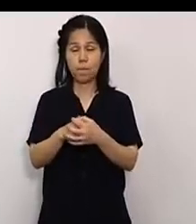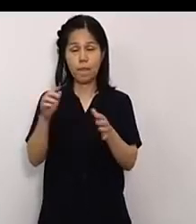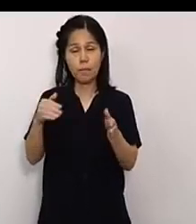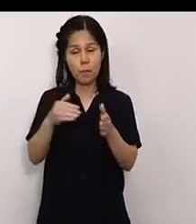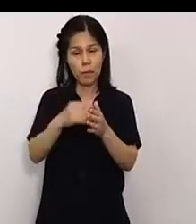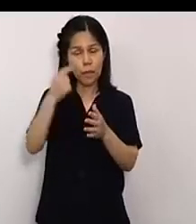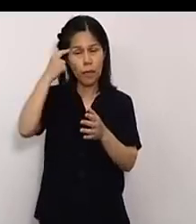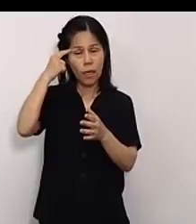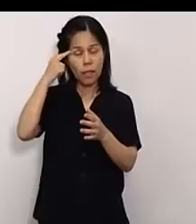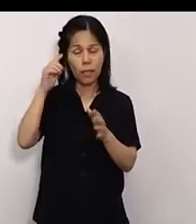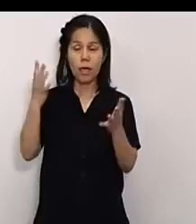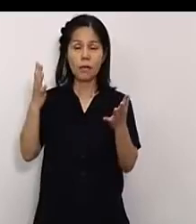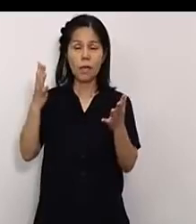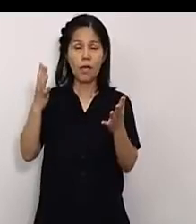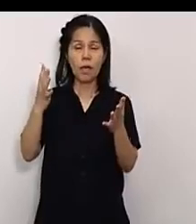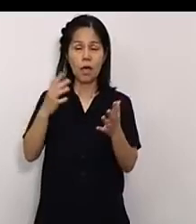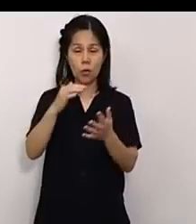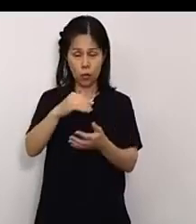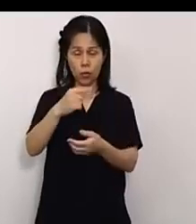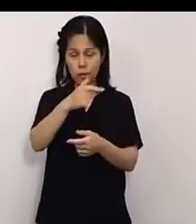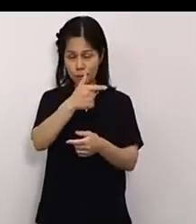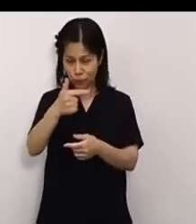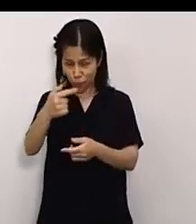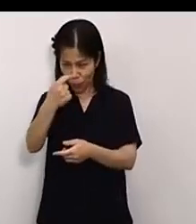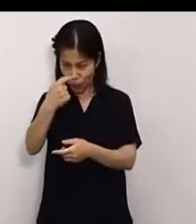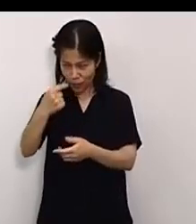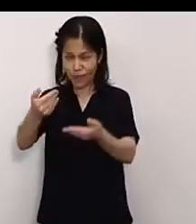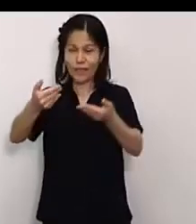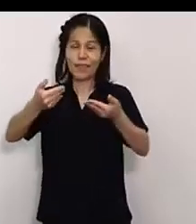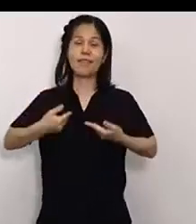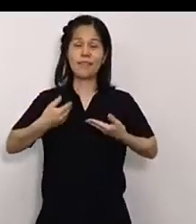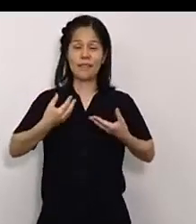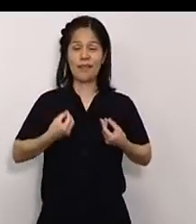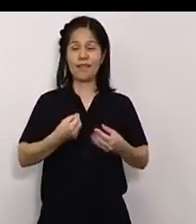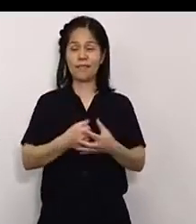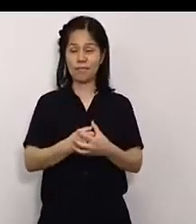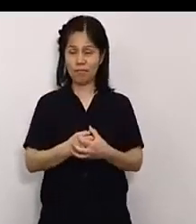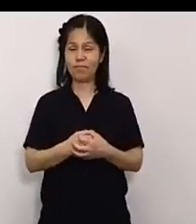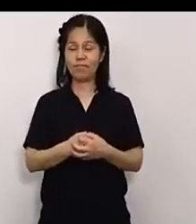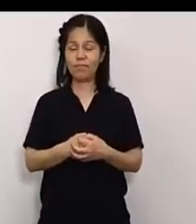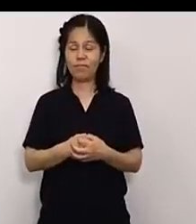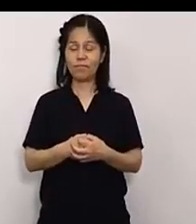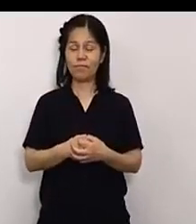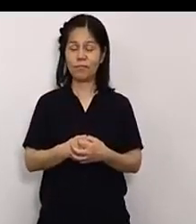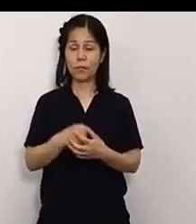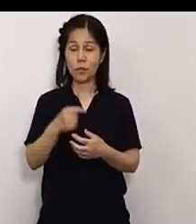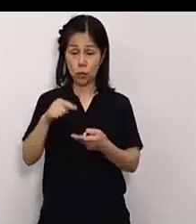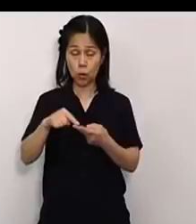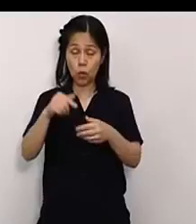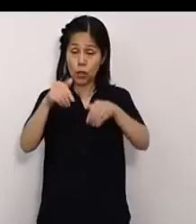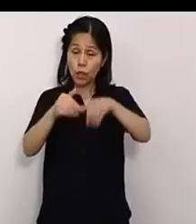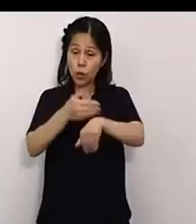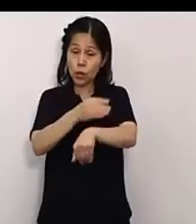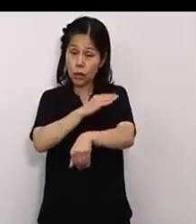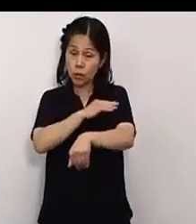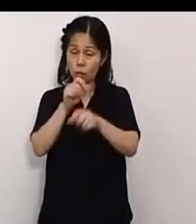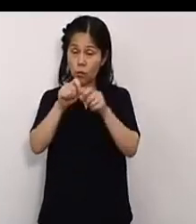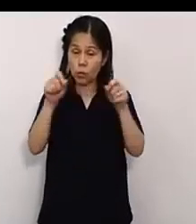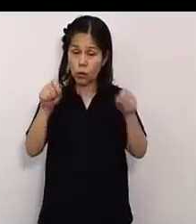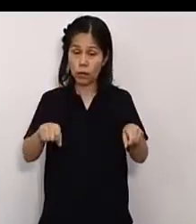今まで考えていなかったことをいろいろ教えてもらいましたし、それから選挙権の問題